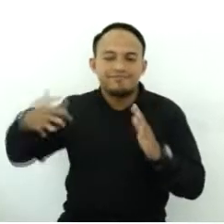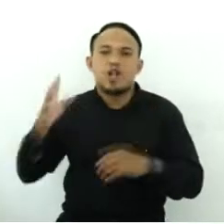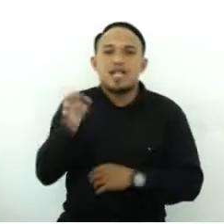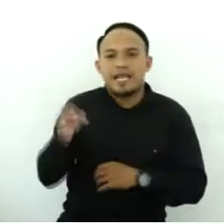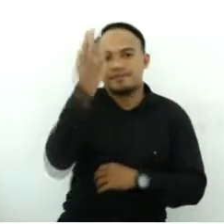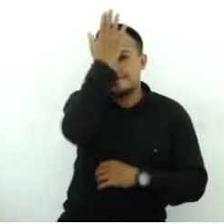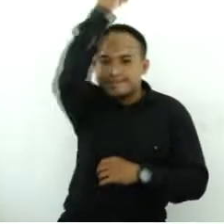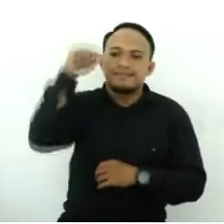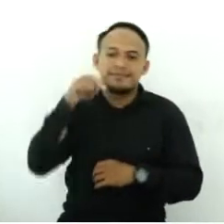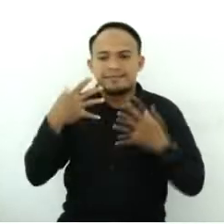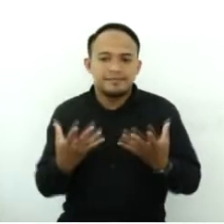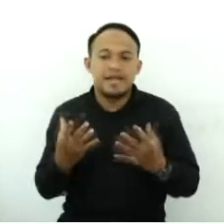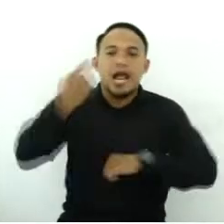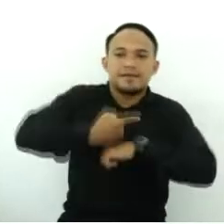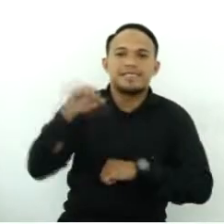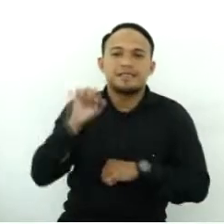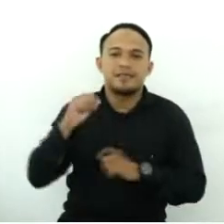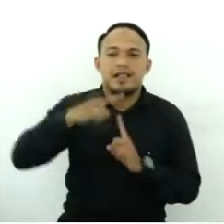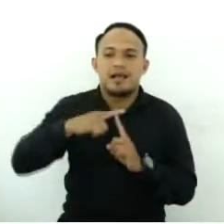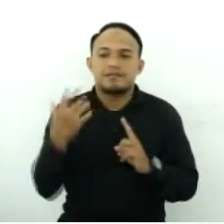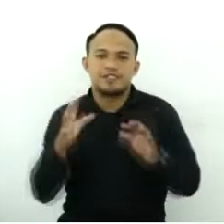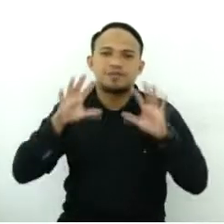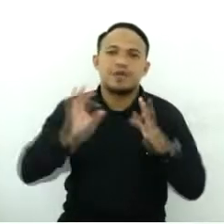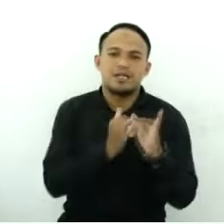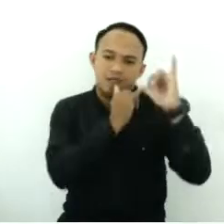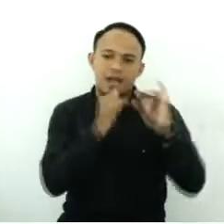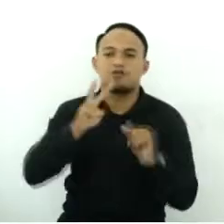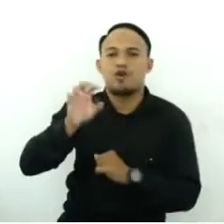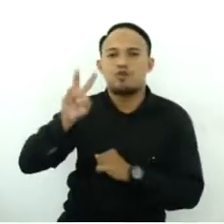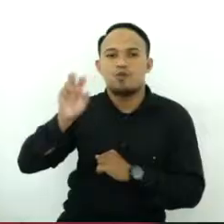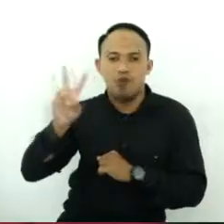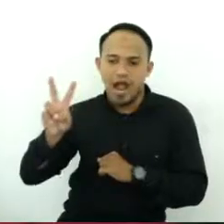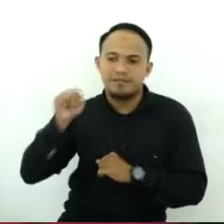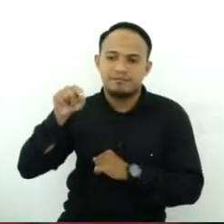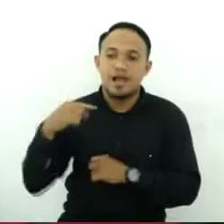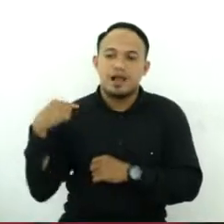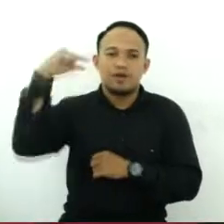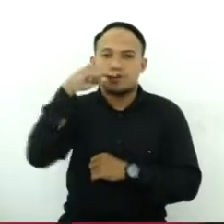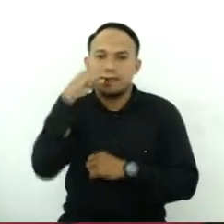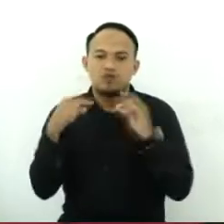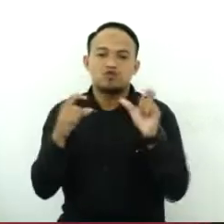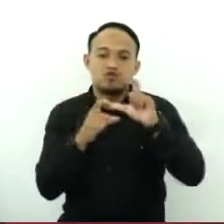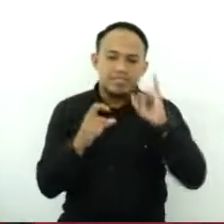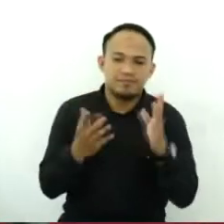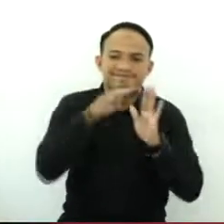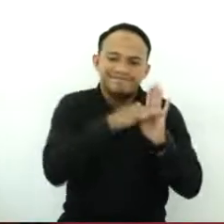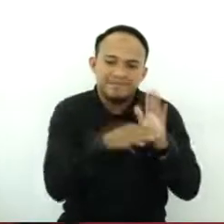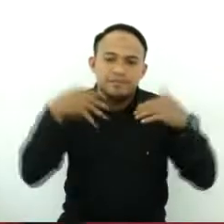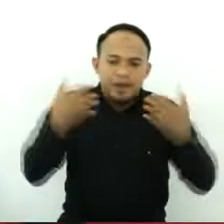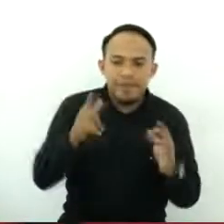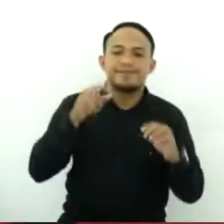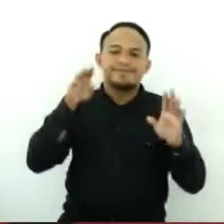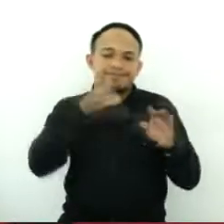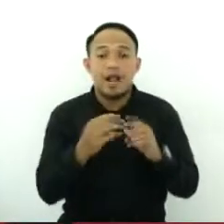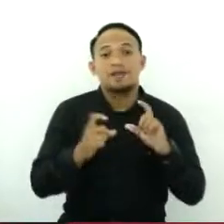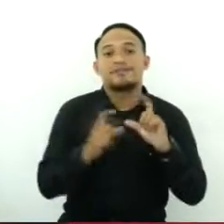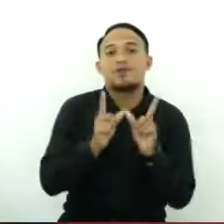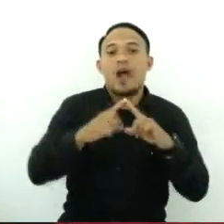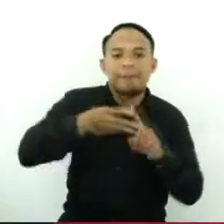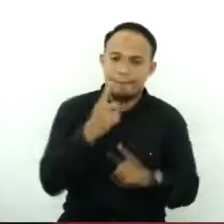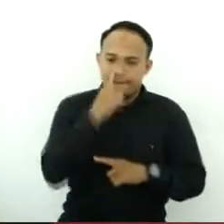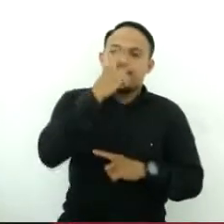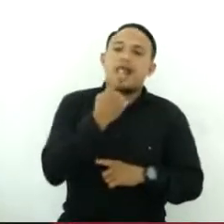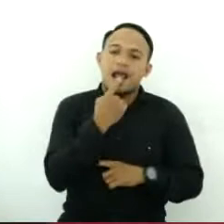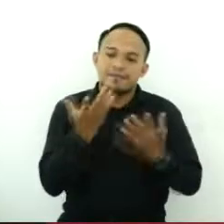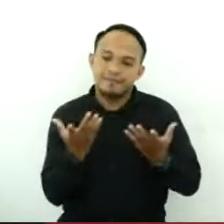Kota Gorontalo pada senin 10 Jan 2012 Li menyebut pelaksanaan isi hari ini sebagai